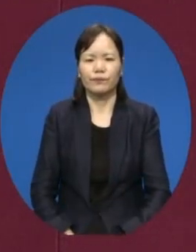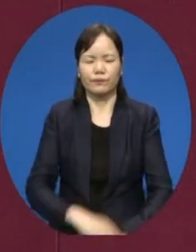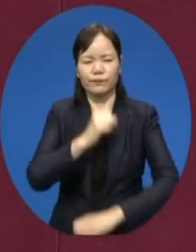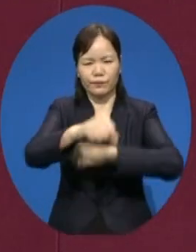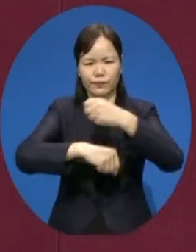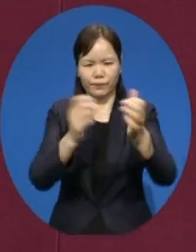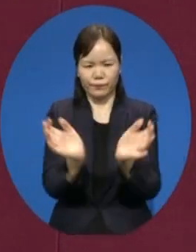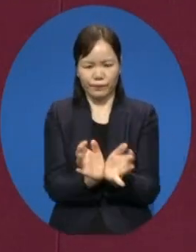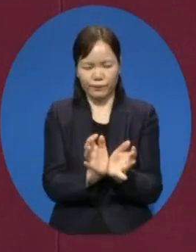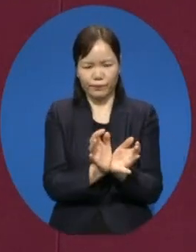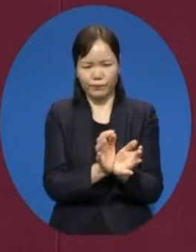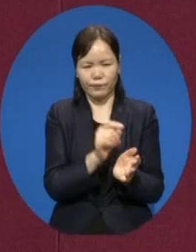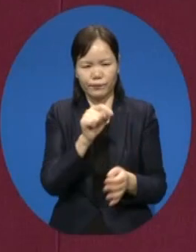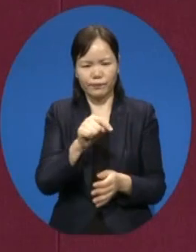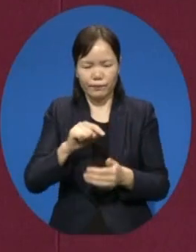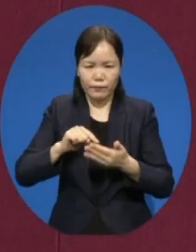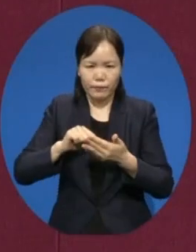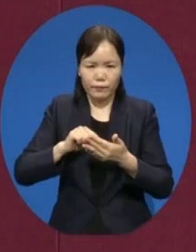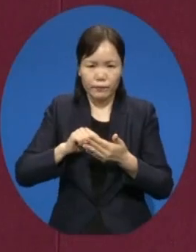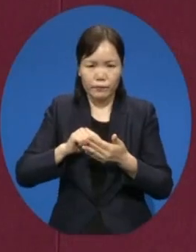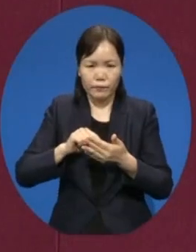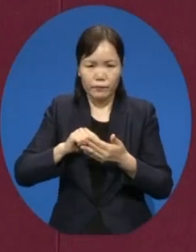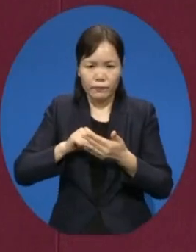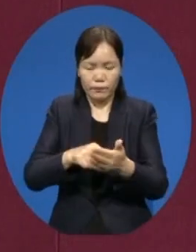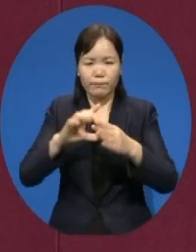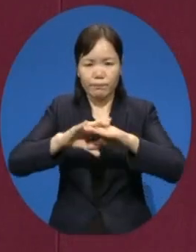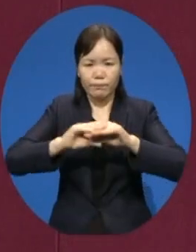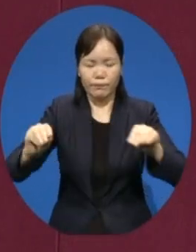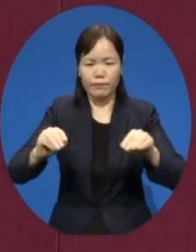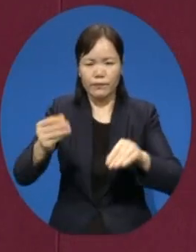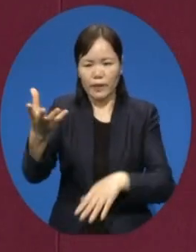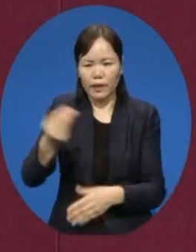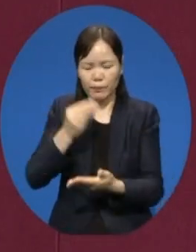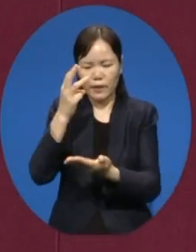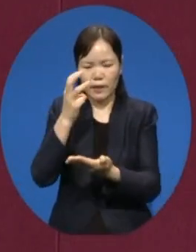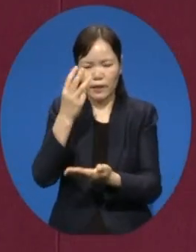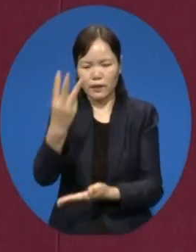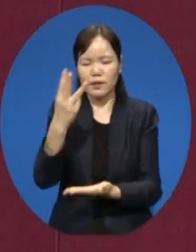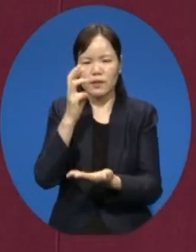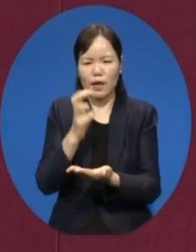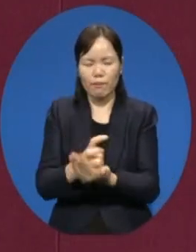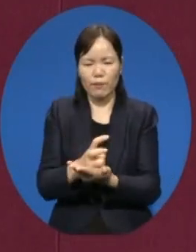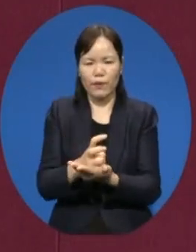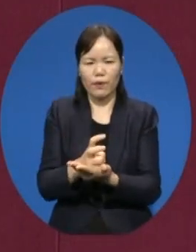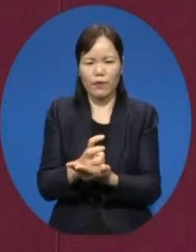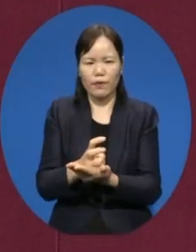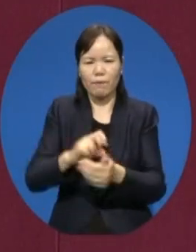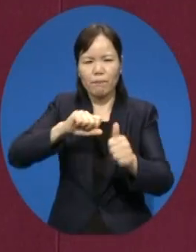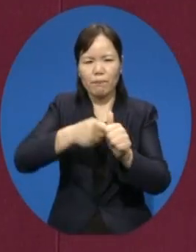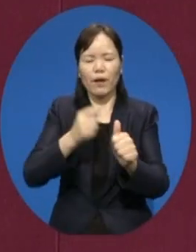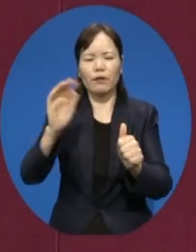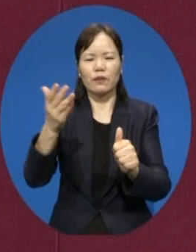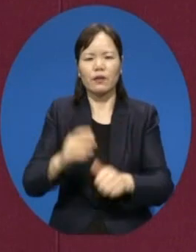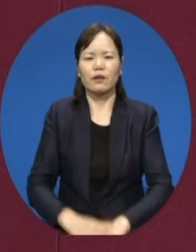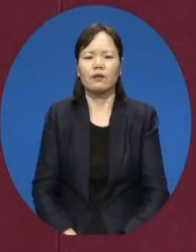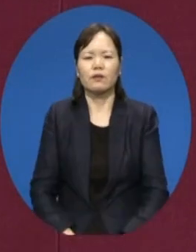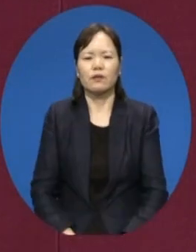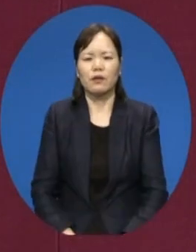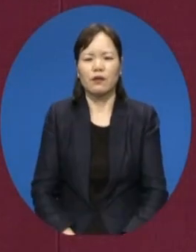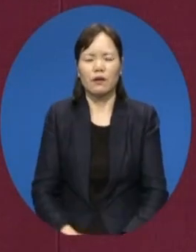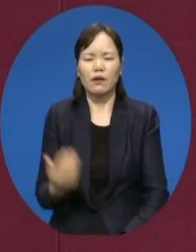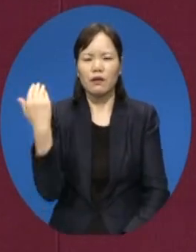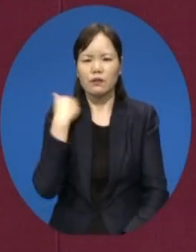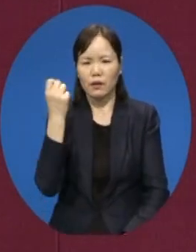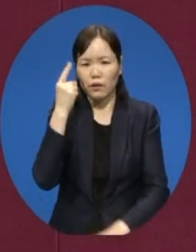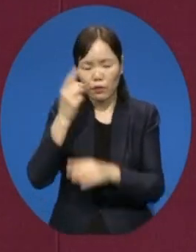민주당이 강행 날치리 처리한 임대차 3법 말 그대로 지향이 됐습니다. 그나마 있던